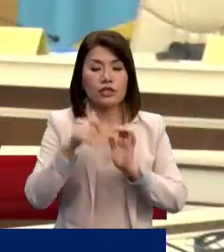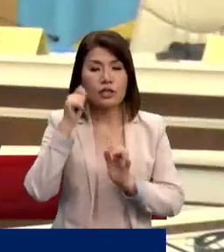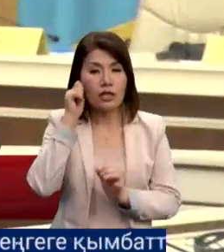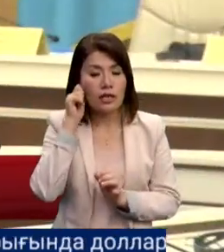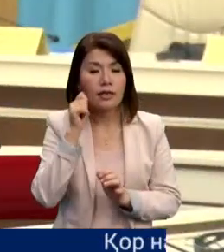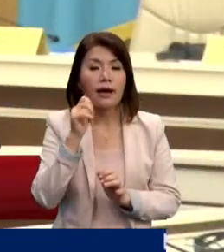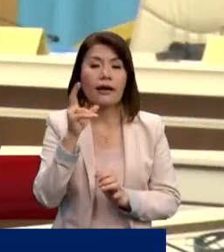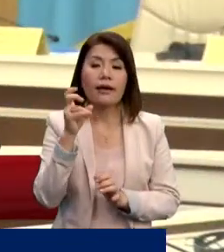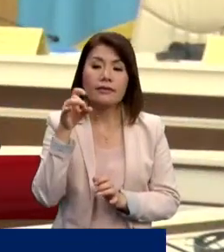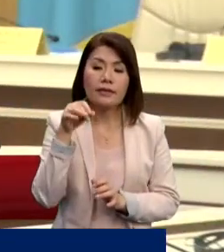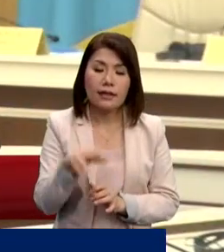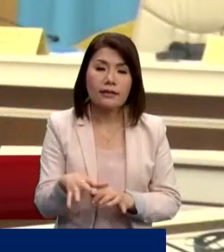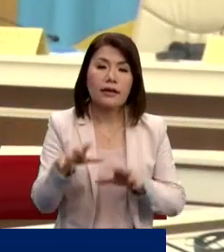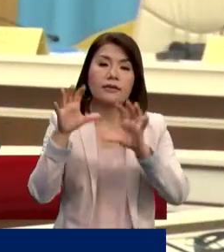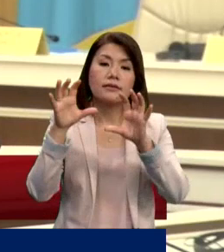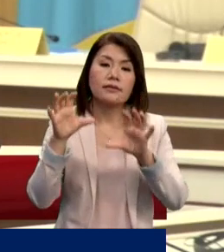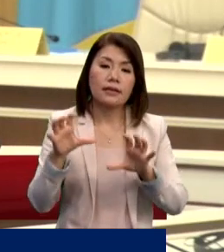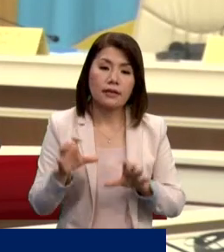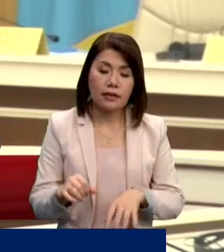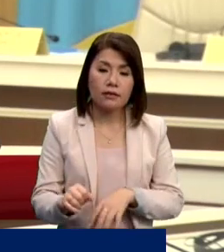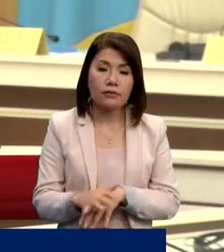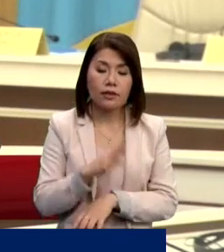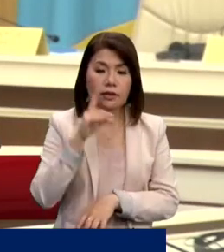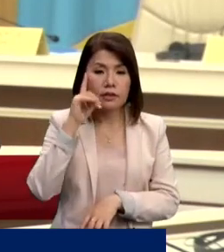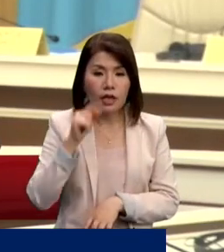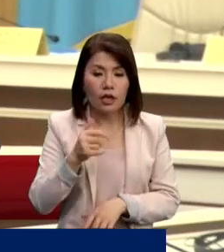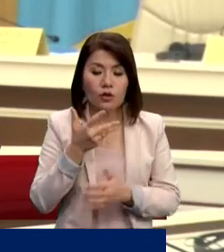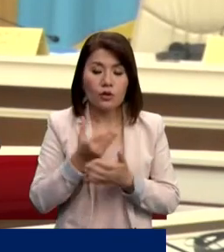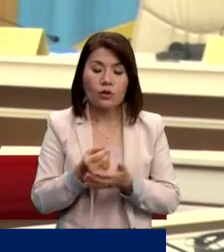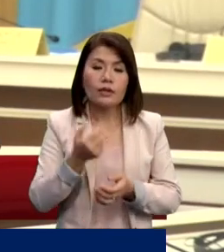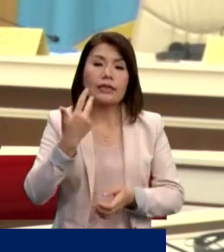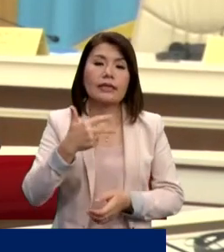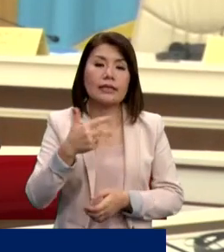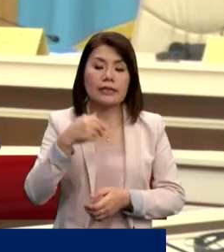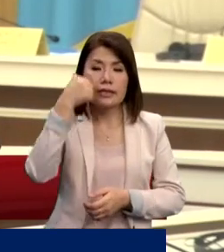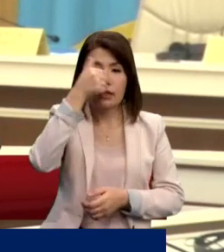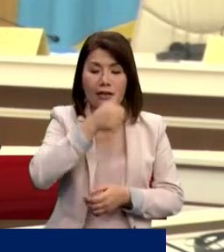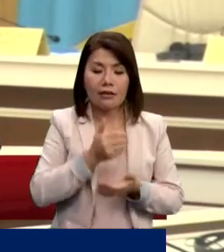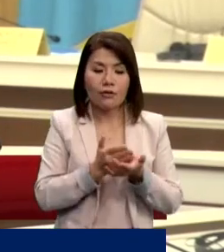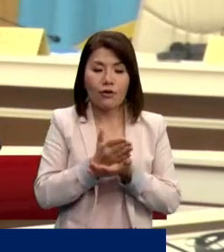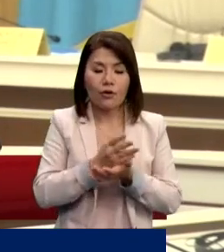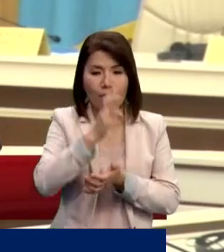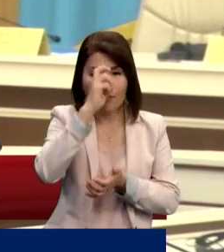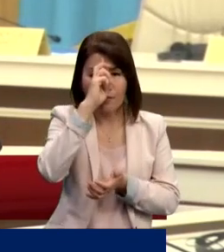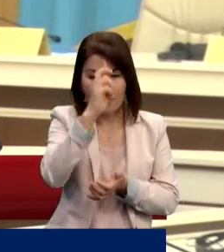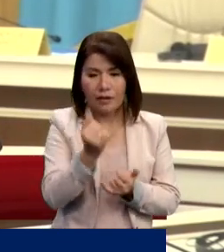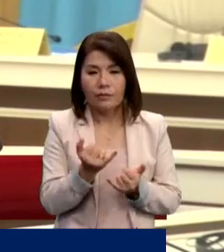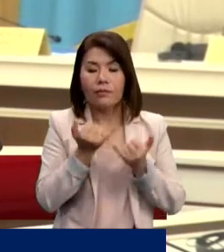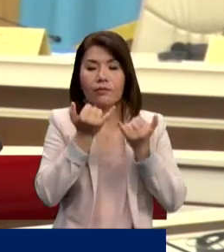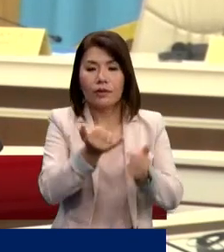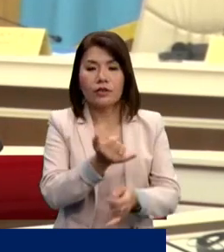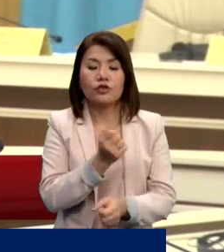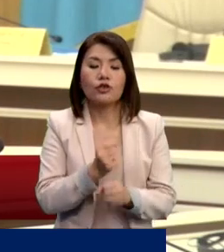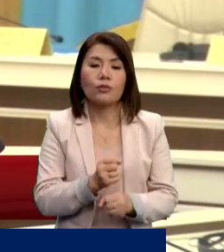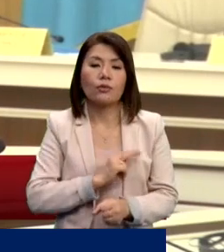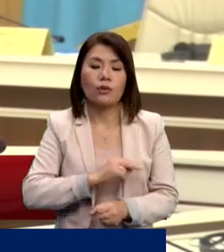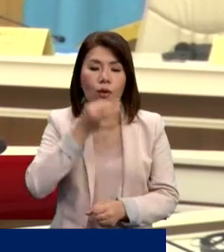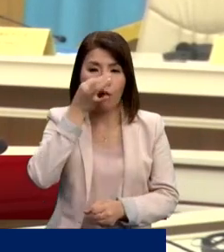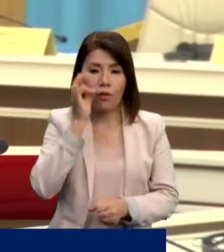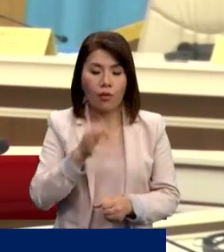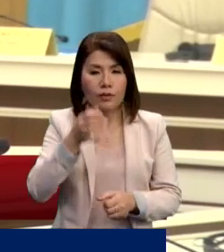кандидат, заңгер болып жұмыс істеген. Сонымен қатар өзінің 30 жылдық өмірін мемлекеттік қызметке арнадым деді. Атап айтқанда, білім